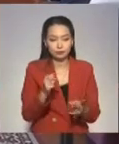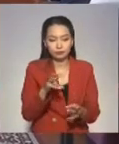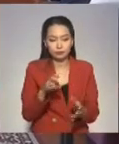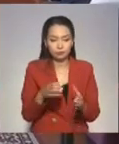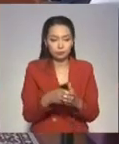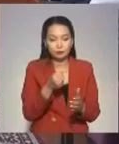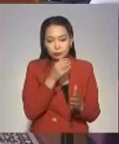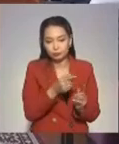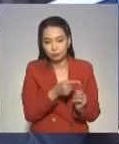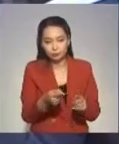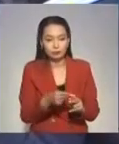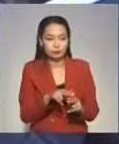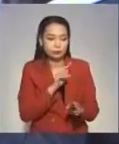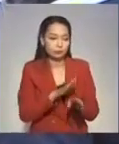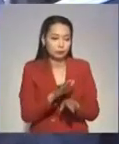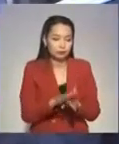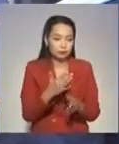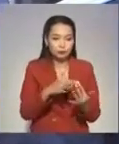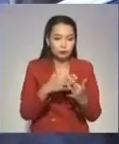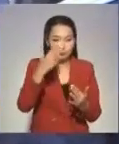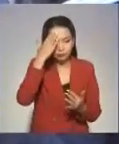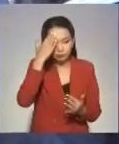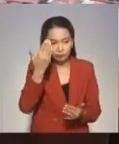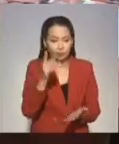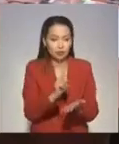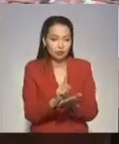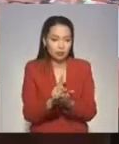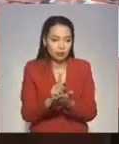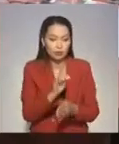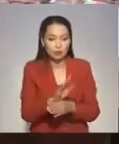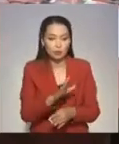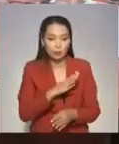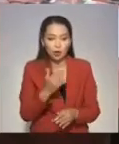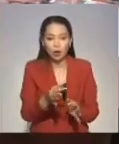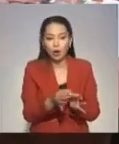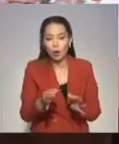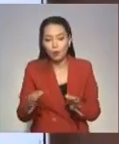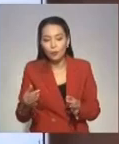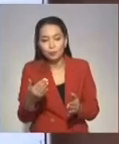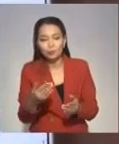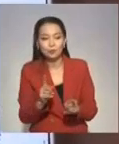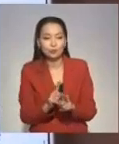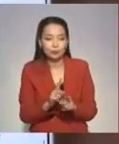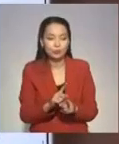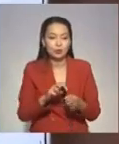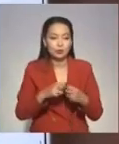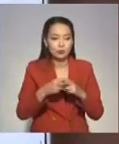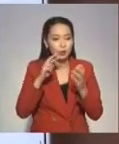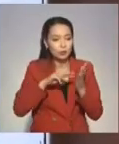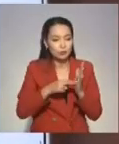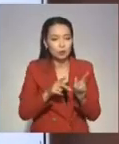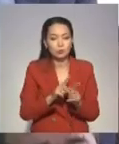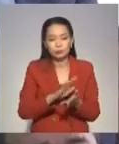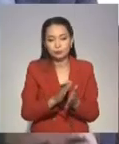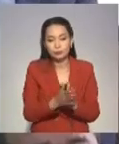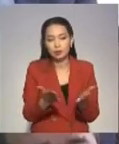осы уақытқа дейін жұмысына қарқын қоспаған ауыл әкімдеріне тапсырмалар берді. Сонымен қатар аудандағы бюджеттің кіріс көлемін жоспарлаудағы кемшін тұстарды